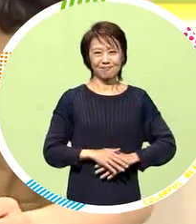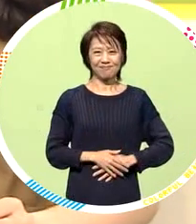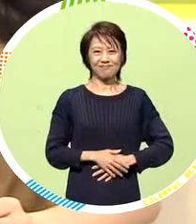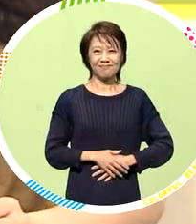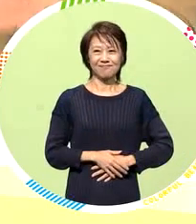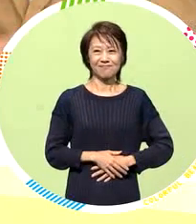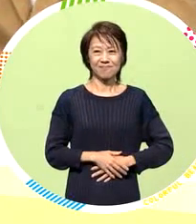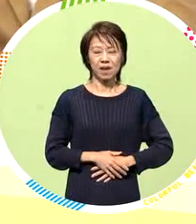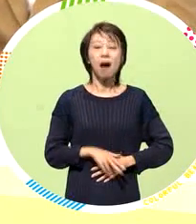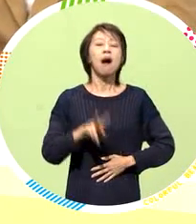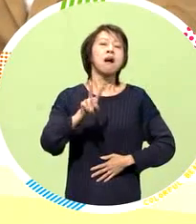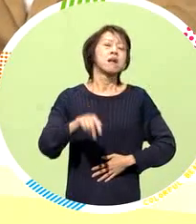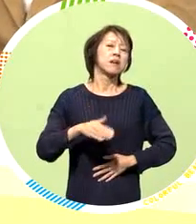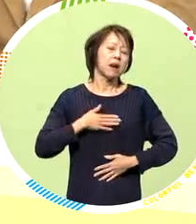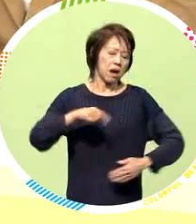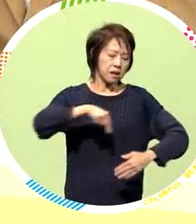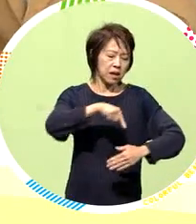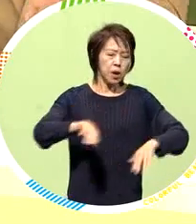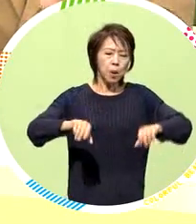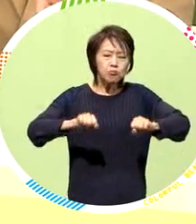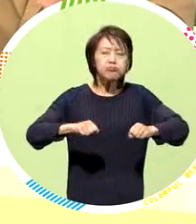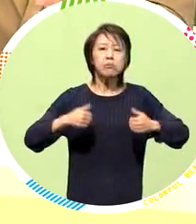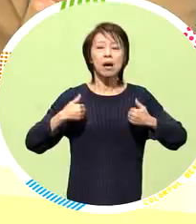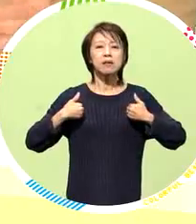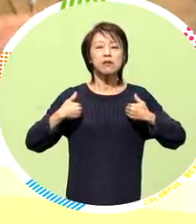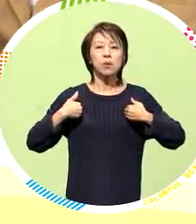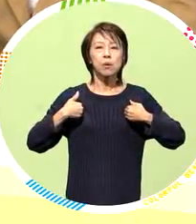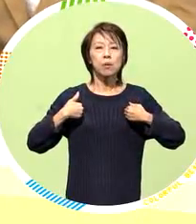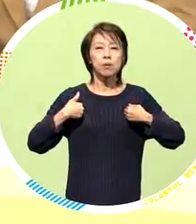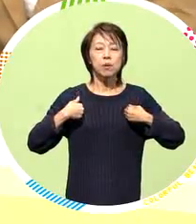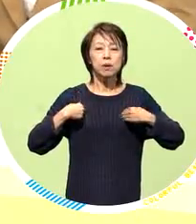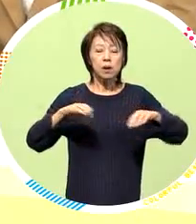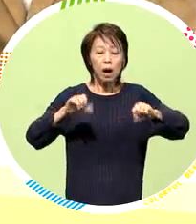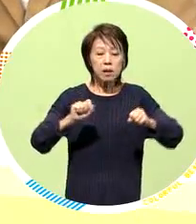ブーブー駄目ですね3回して歌い